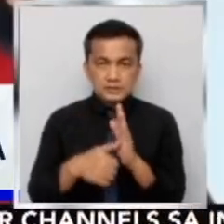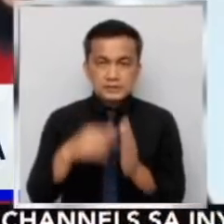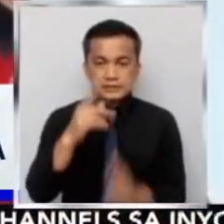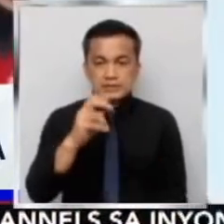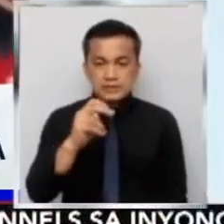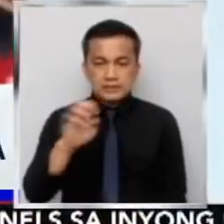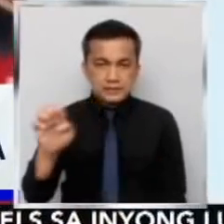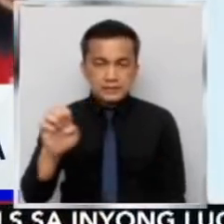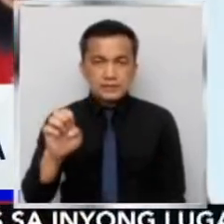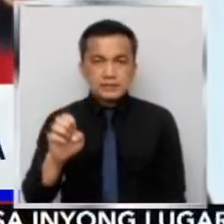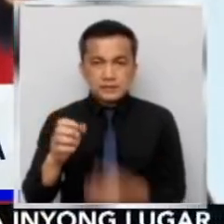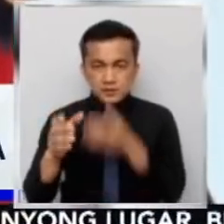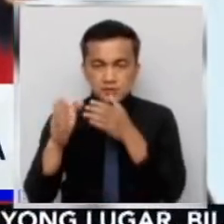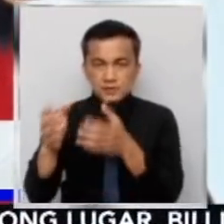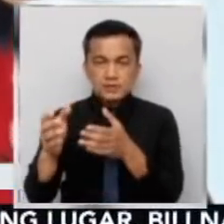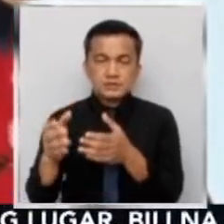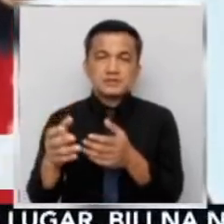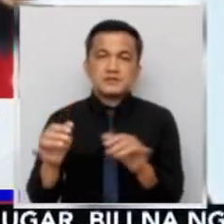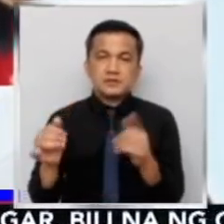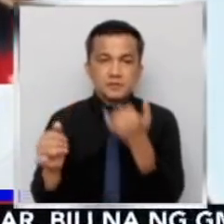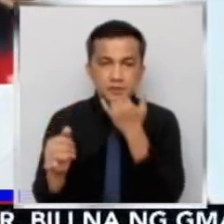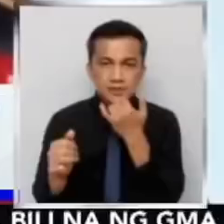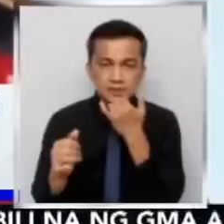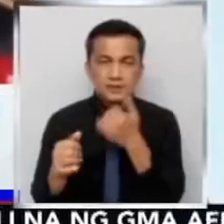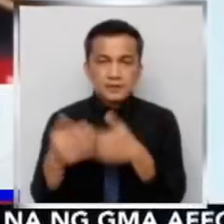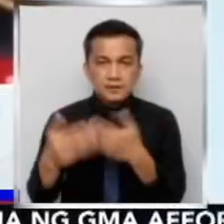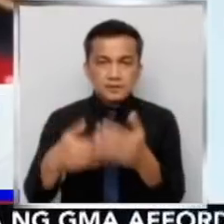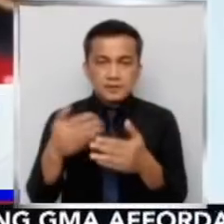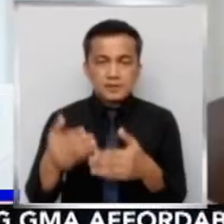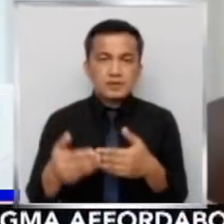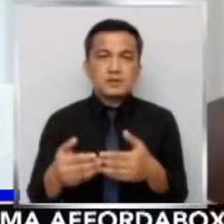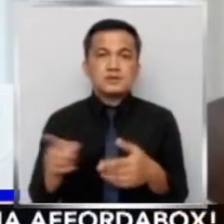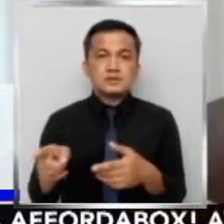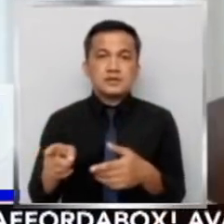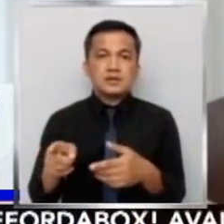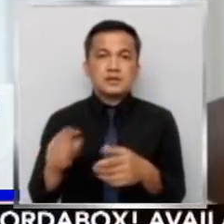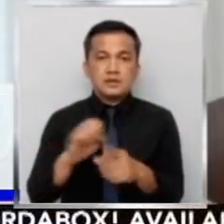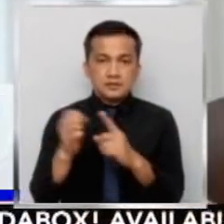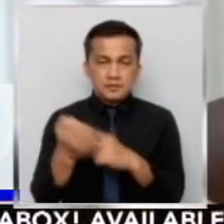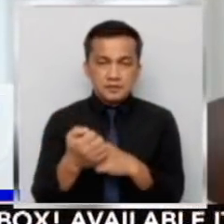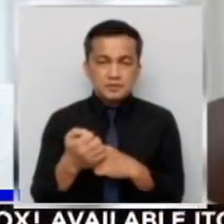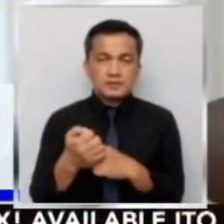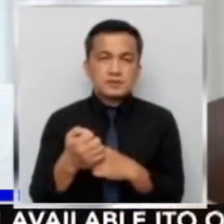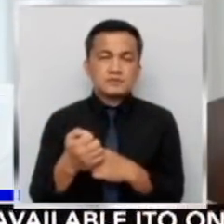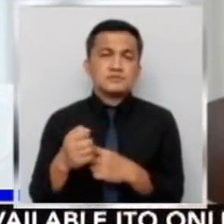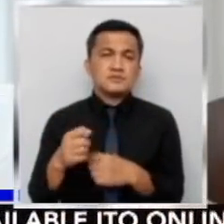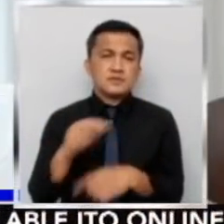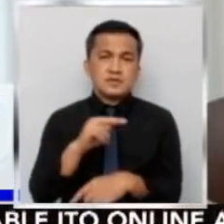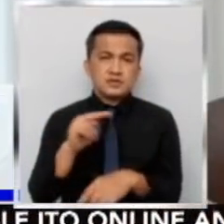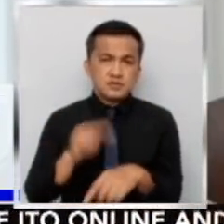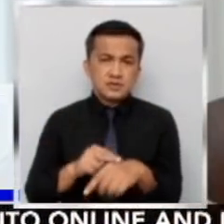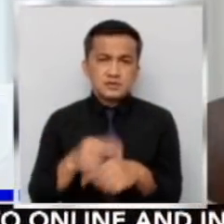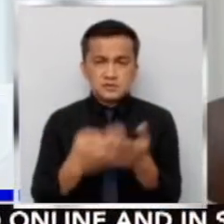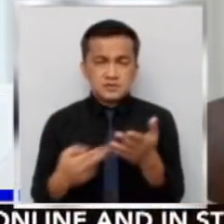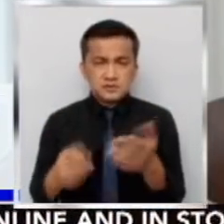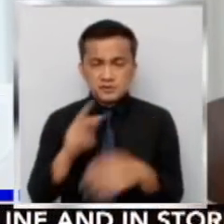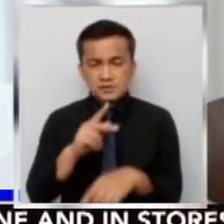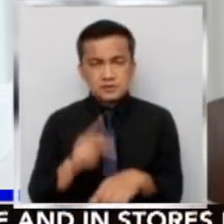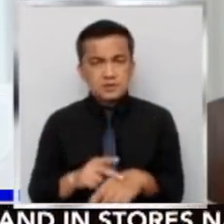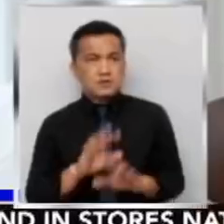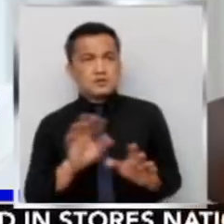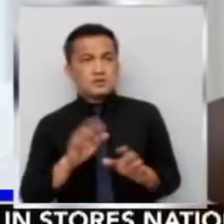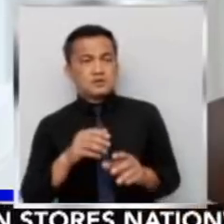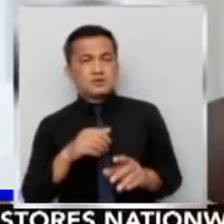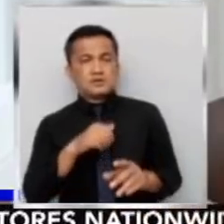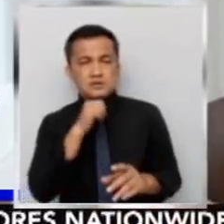siya saan niya'y maling paghawak daw sa likas na yaman ng bansa. Hindi tayo dapat apektado masyado. Dapat